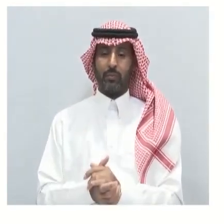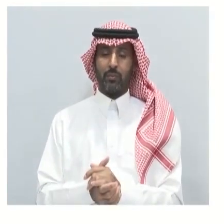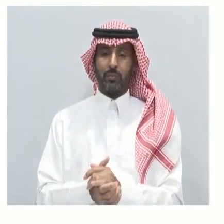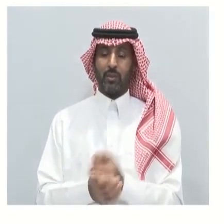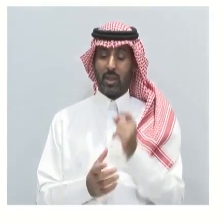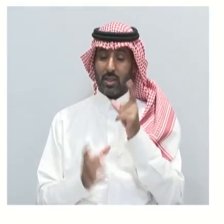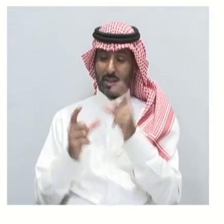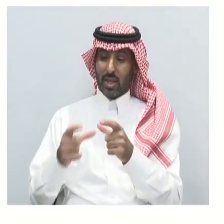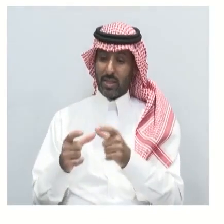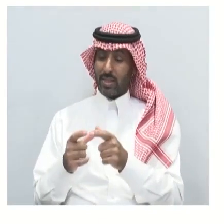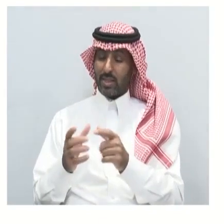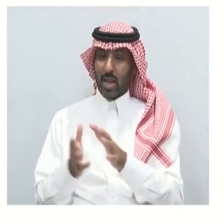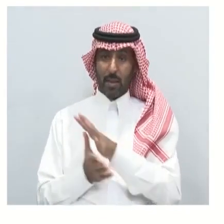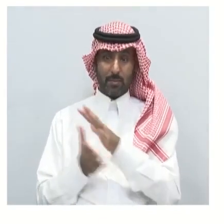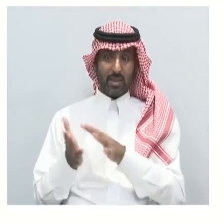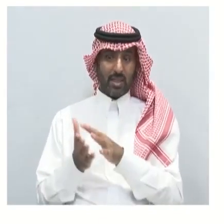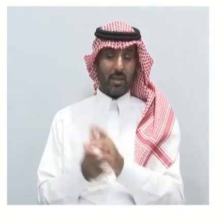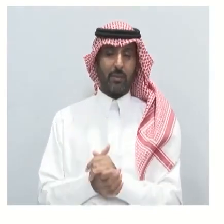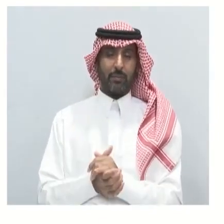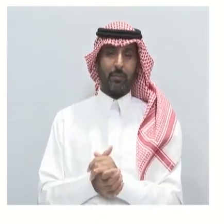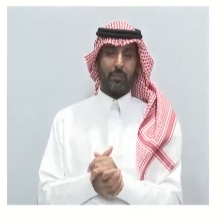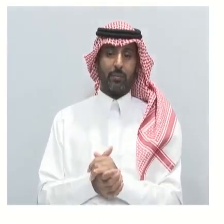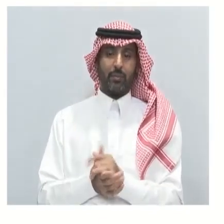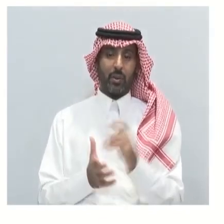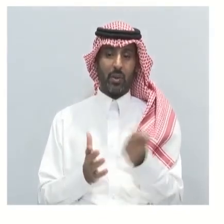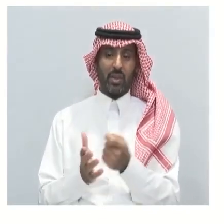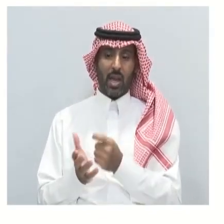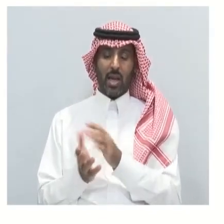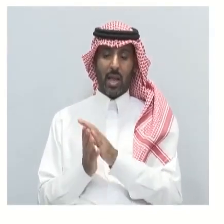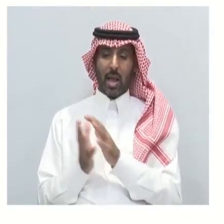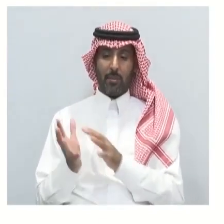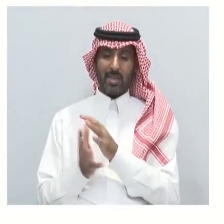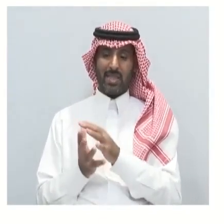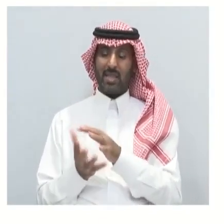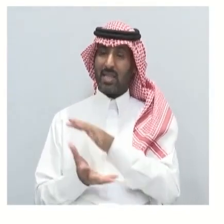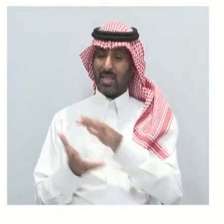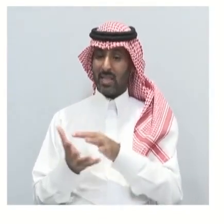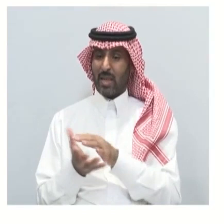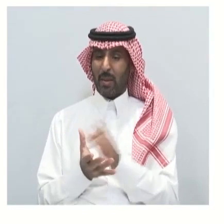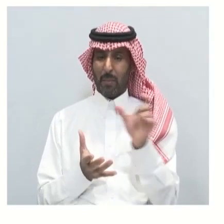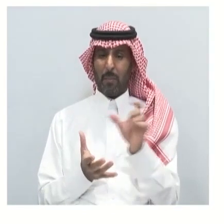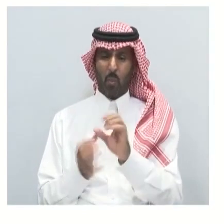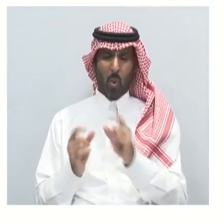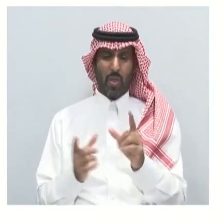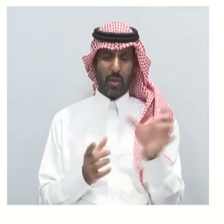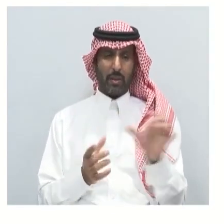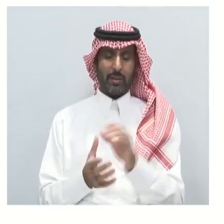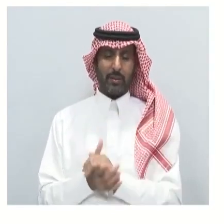تحديد المشكله معنى تحديد المشكله ان صياغه المشكله تكون يعني صيغه في عبارات